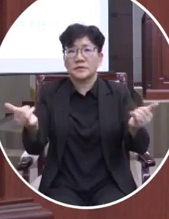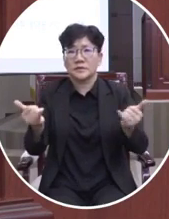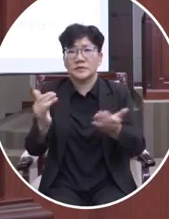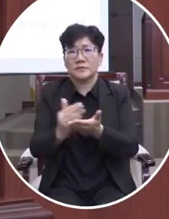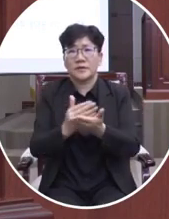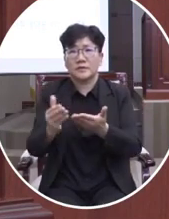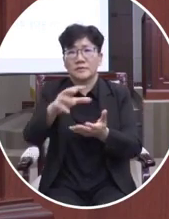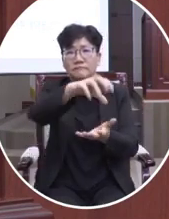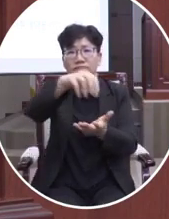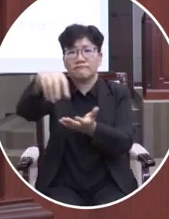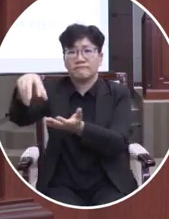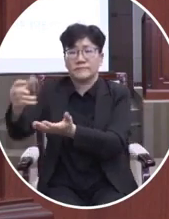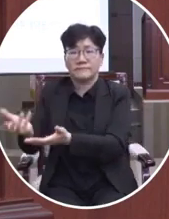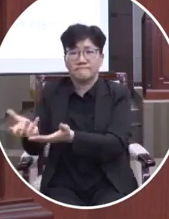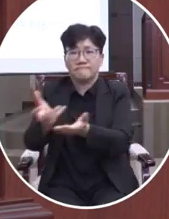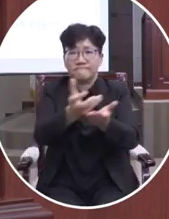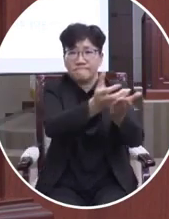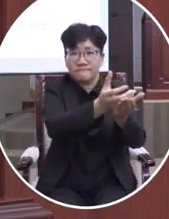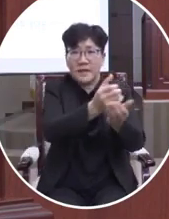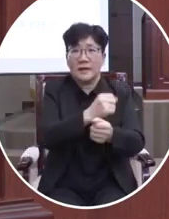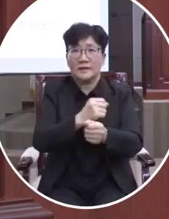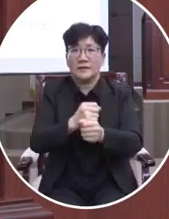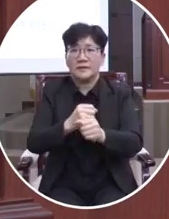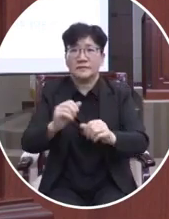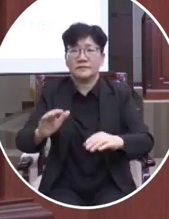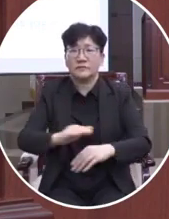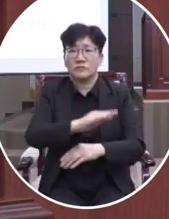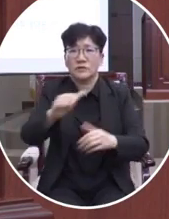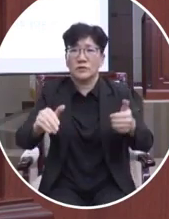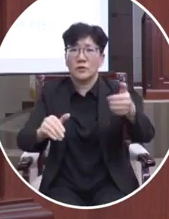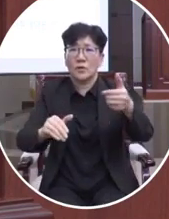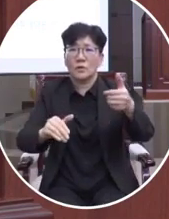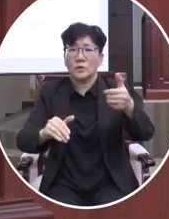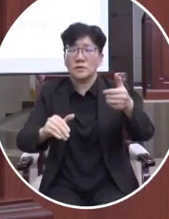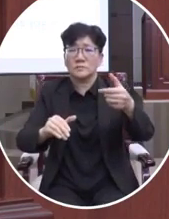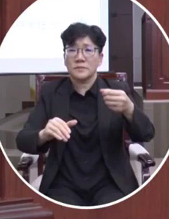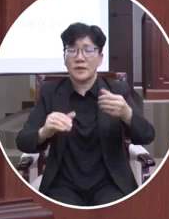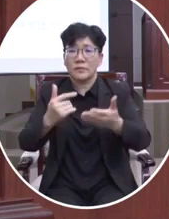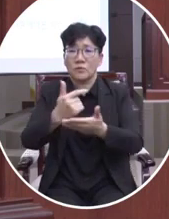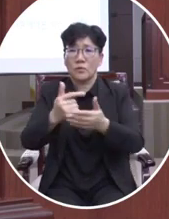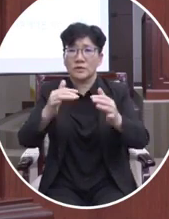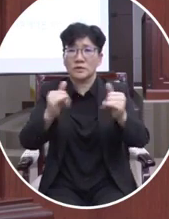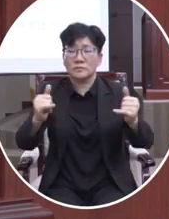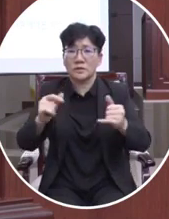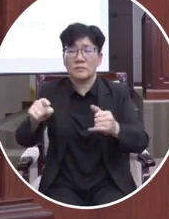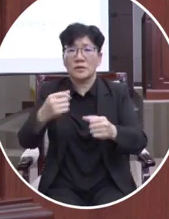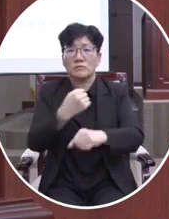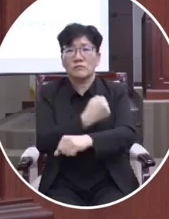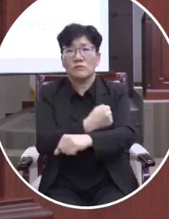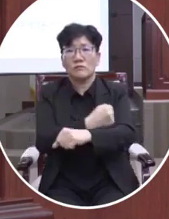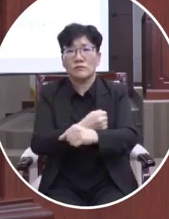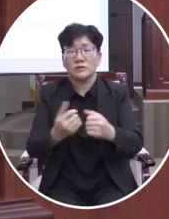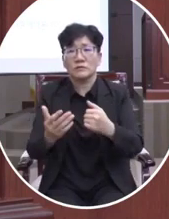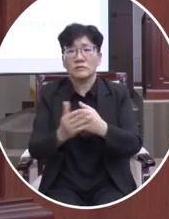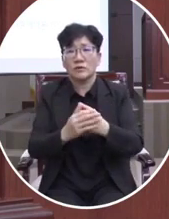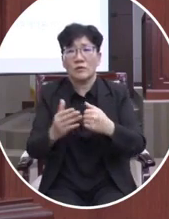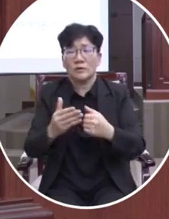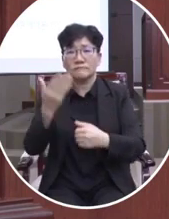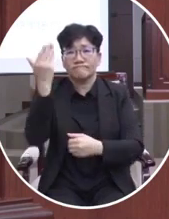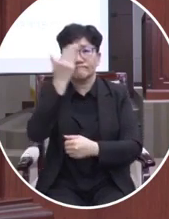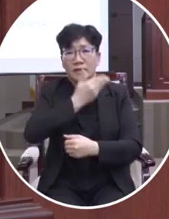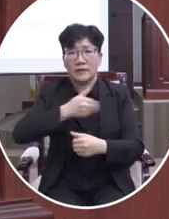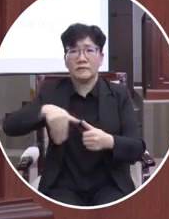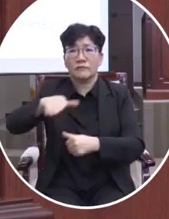노동자들이 나누어서 수지 분반하고 있습니다 우리 50만 노원 주민은 이분들의 노동으로 매일매일 쾌적한